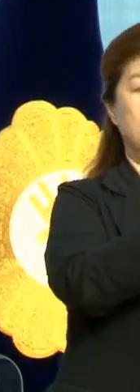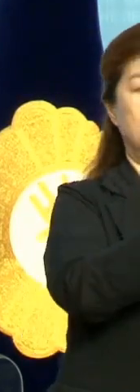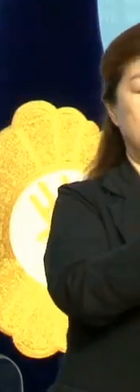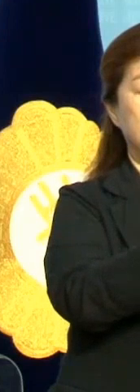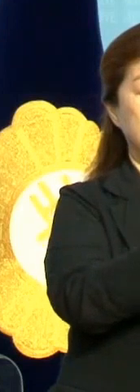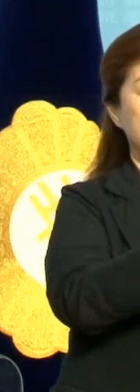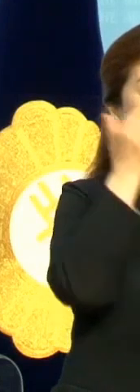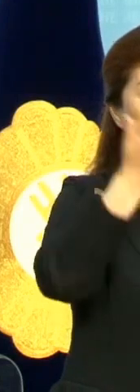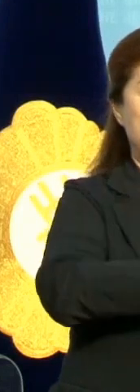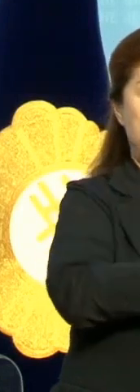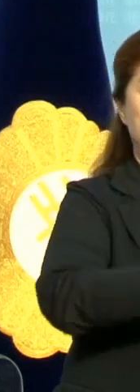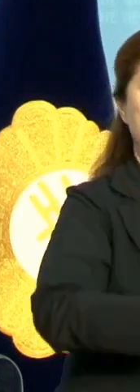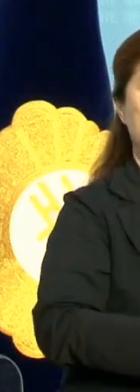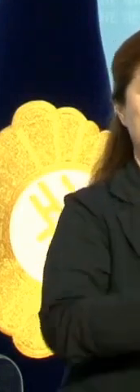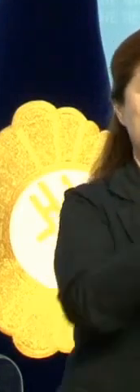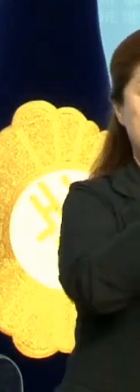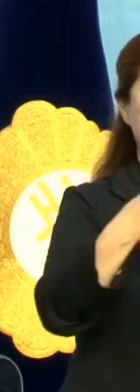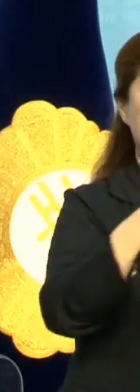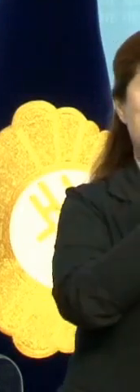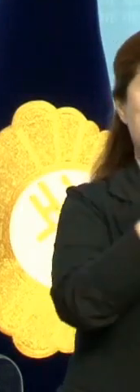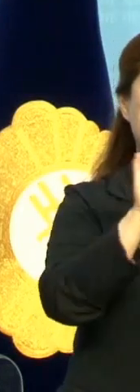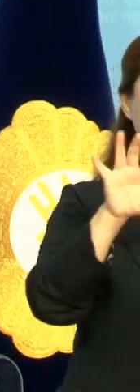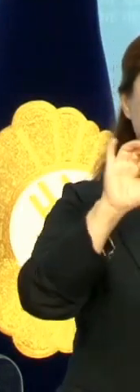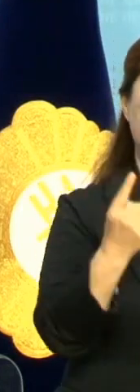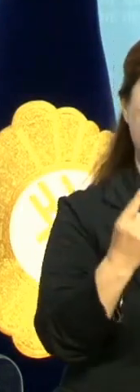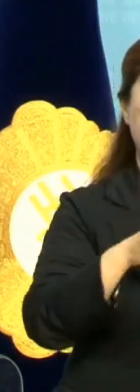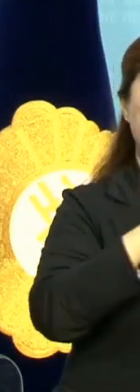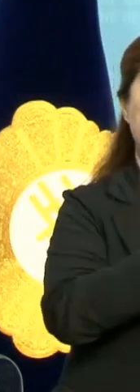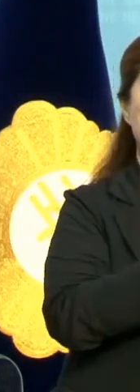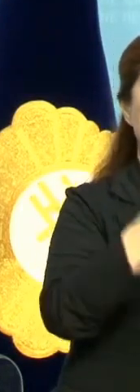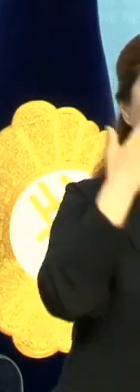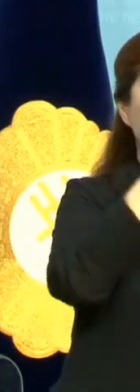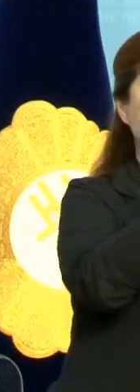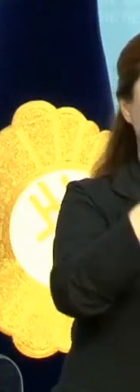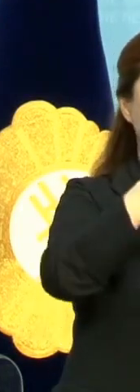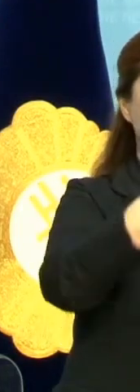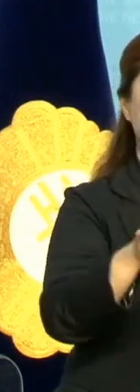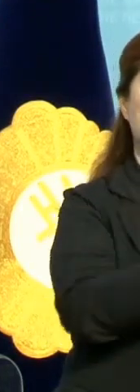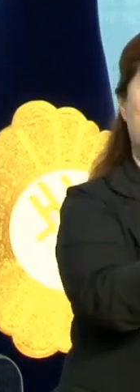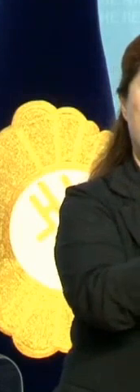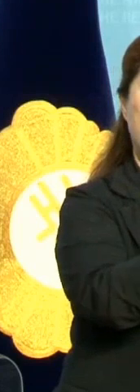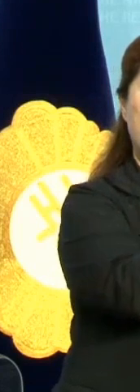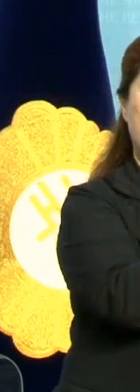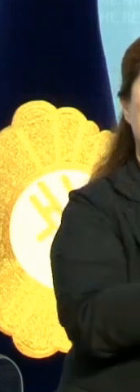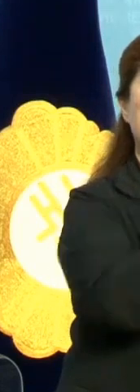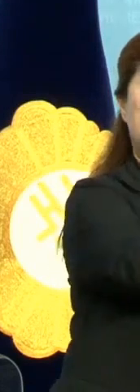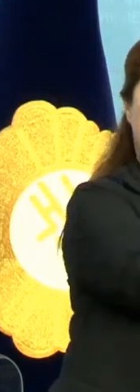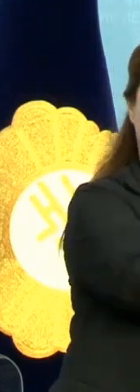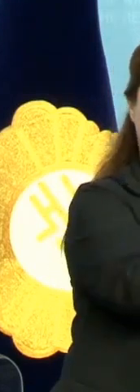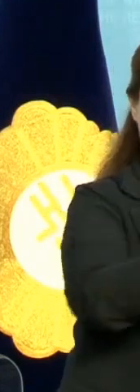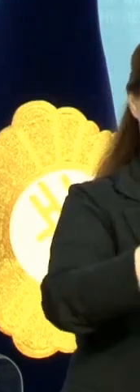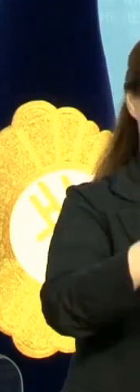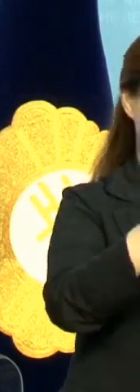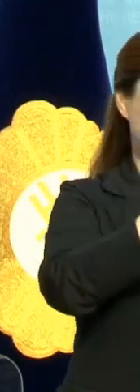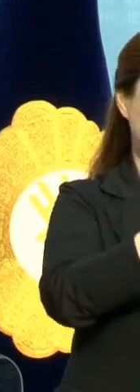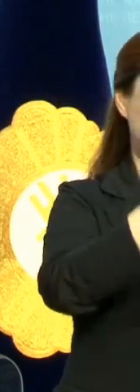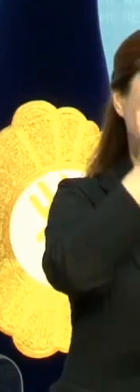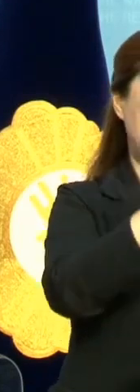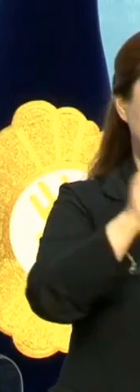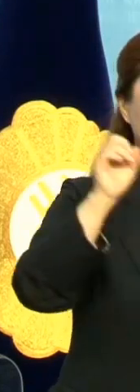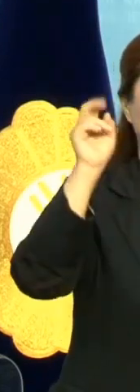한국거래소와 금융위가 삼성 바이오 에피스의 미국 나스닥 상장을 추진한다는 언론 보도를 보고